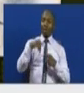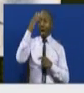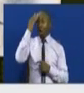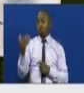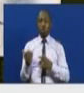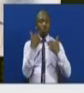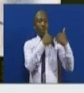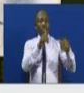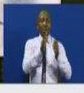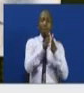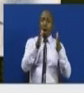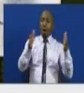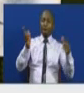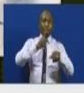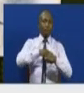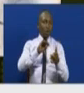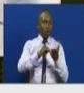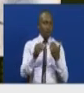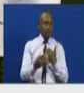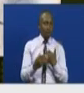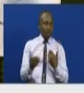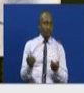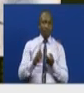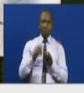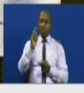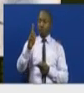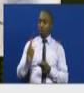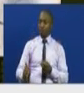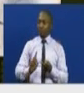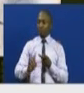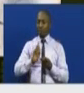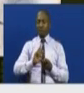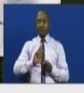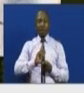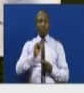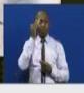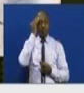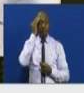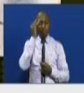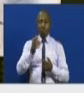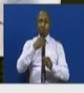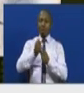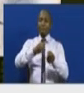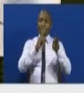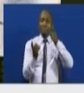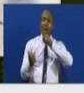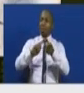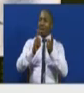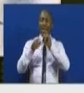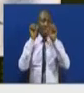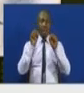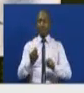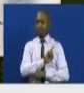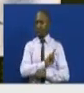kwa muda gani ambao uko na utakaotolewa. Kwa maana kusema watano, unajua kufanya mabadiliko sio lazima. Inawezekana